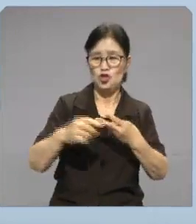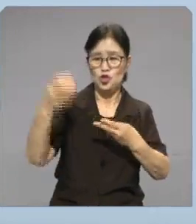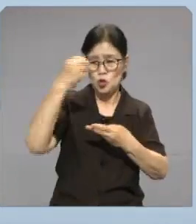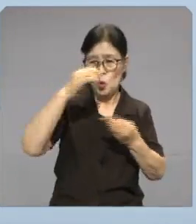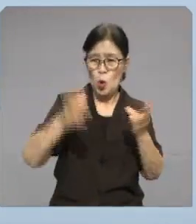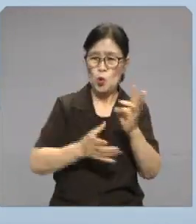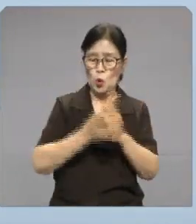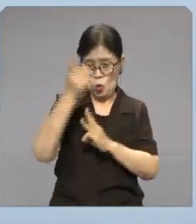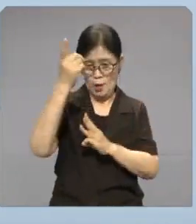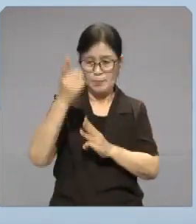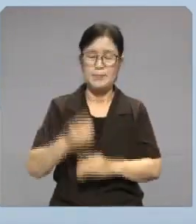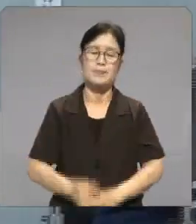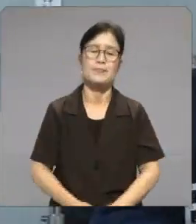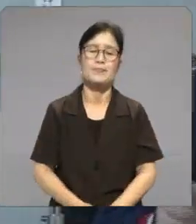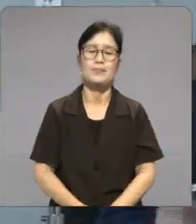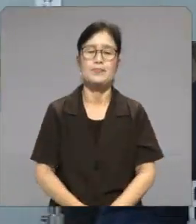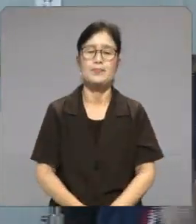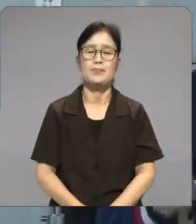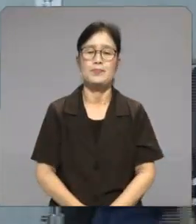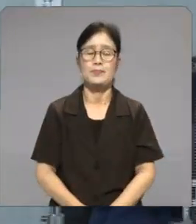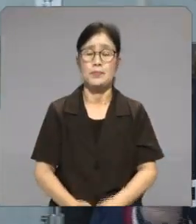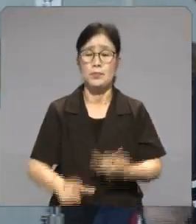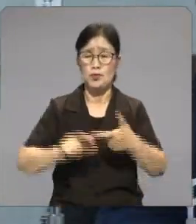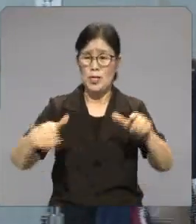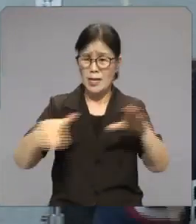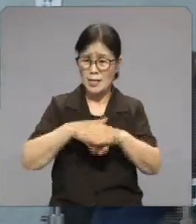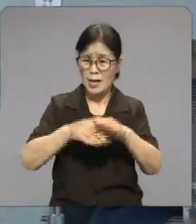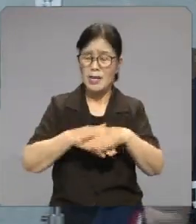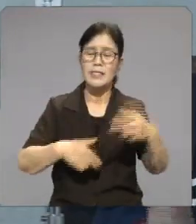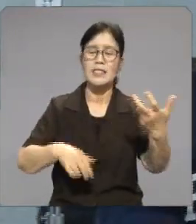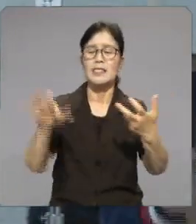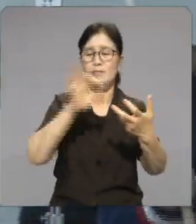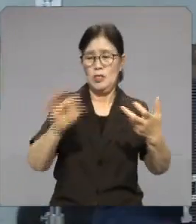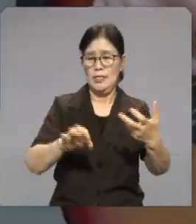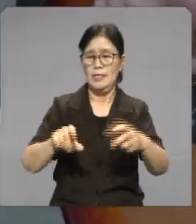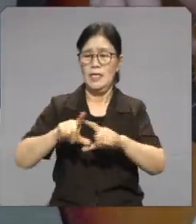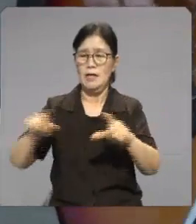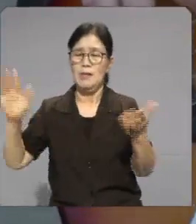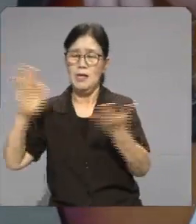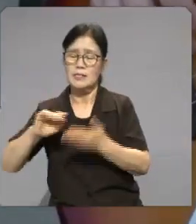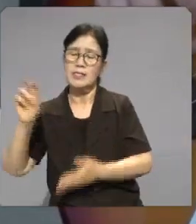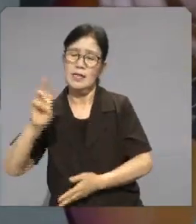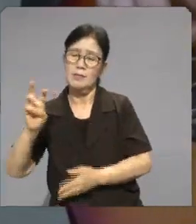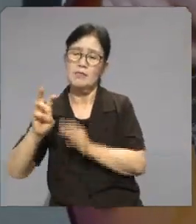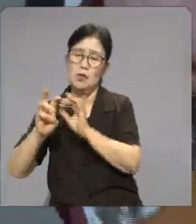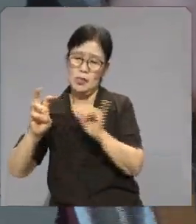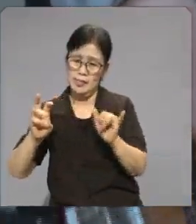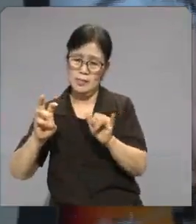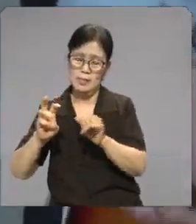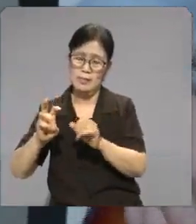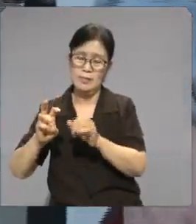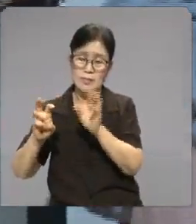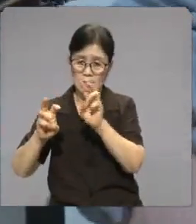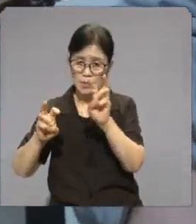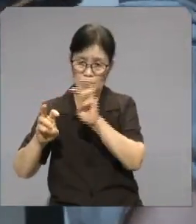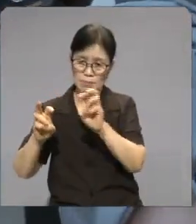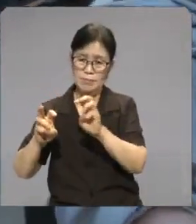통합과정으로 운영됩니다. 다문화 학생 70%, 일반 학생 30%로 구성할